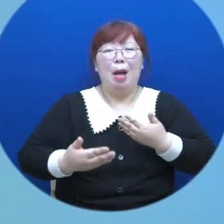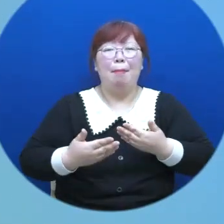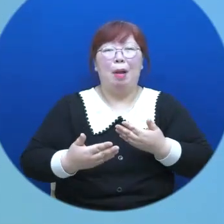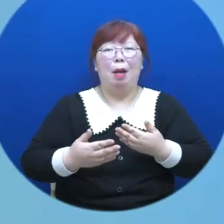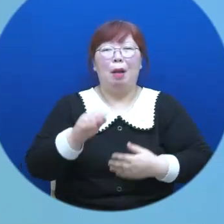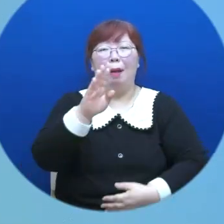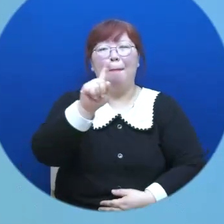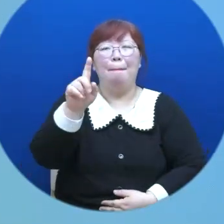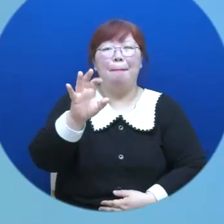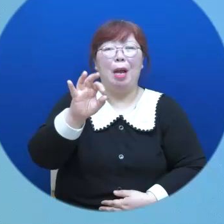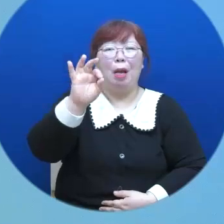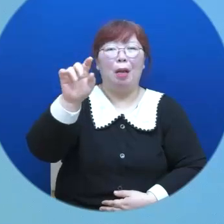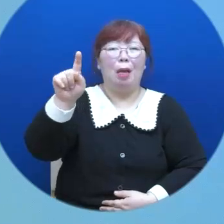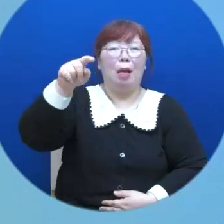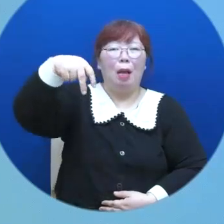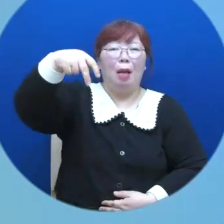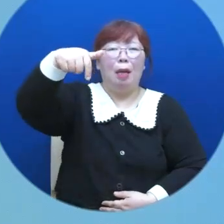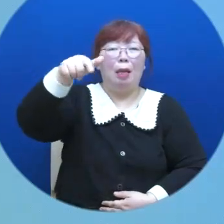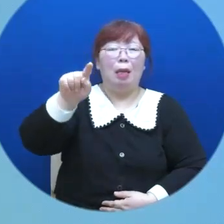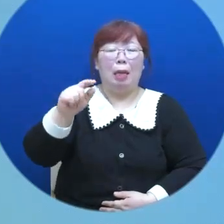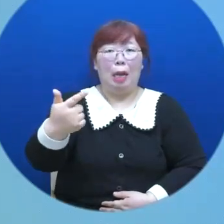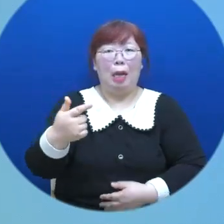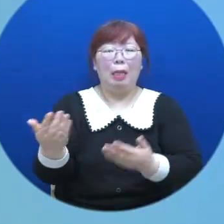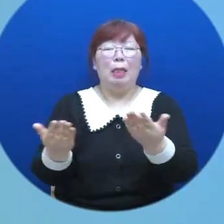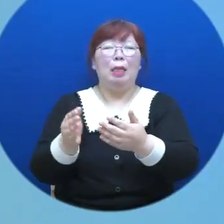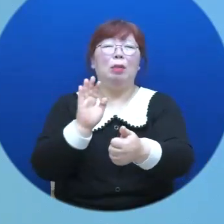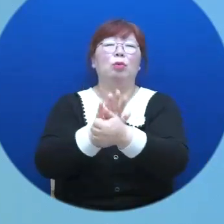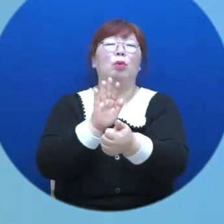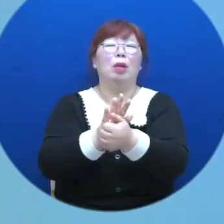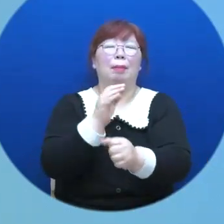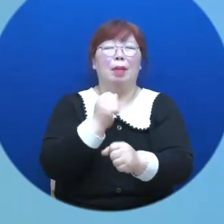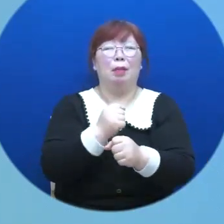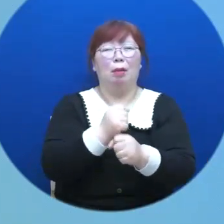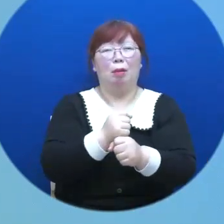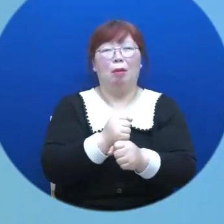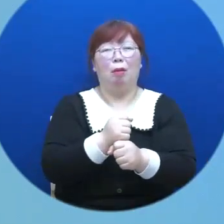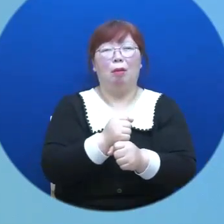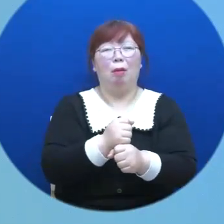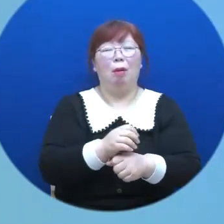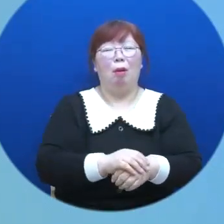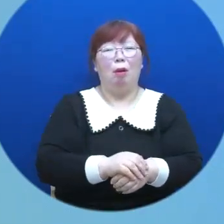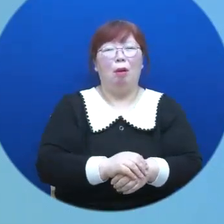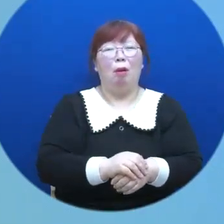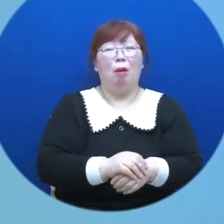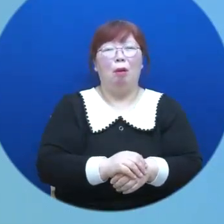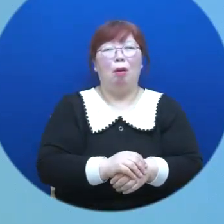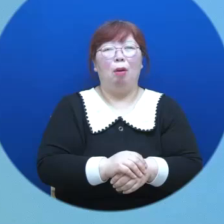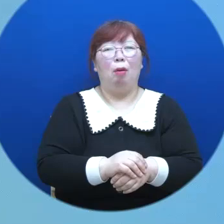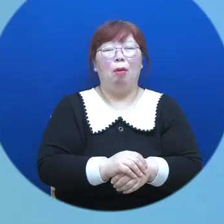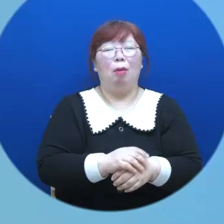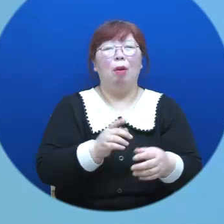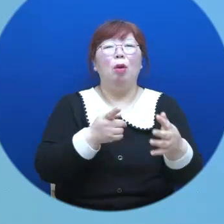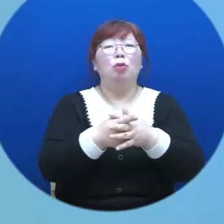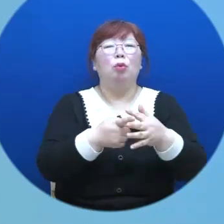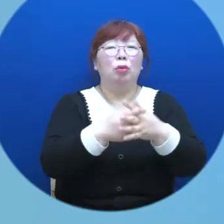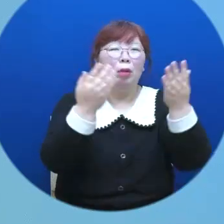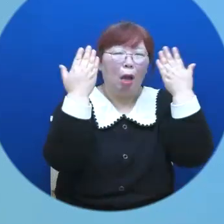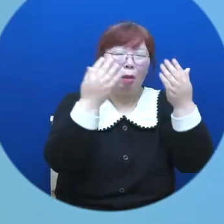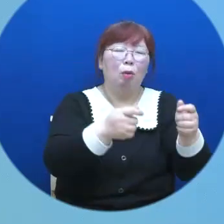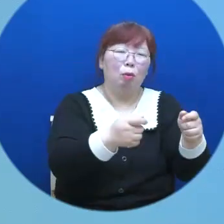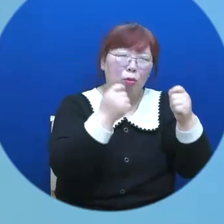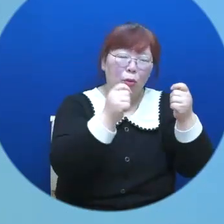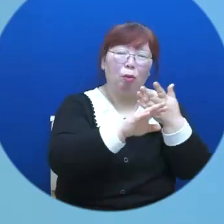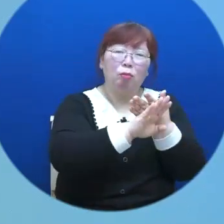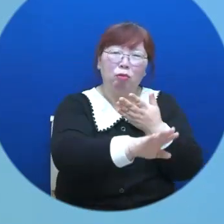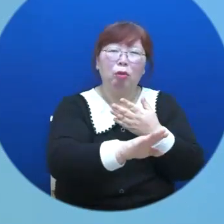필요하다 해가지고 학교 안 보내고 방앗간 일을 돕게 해요. 초등학교 겨우 졸업을 하고 난 이후에